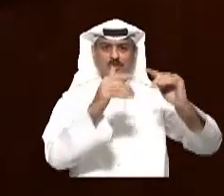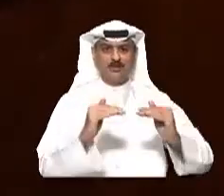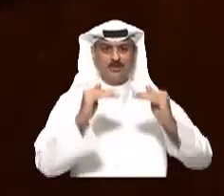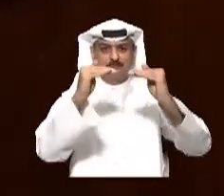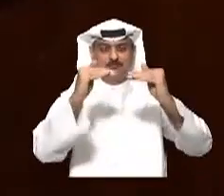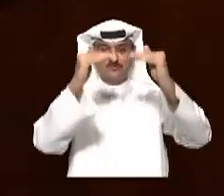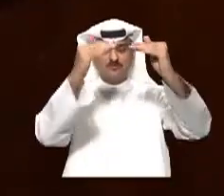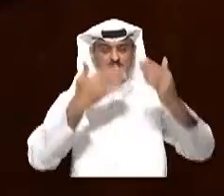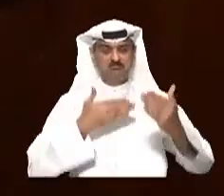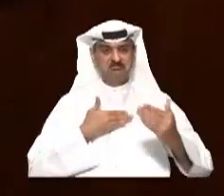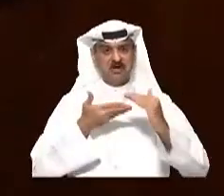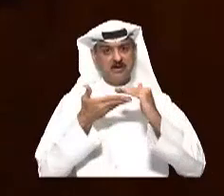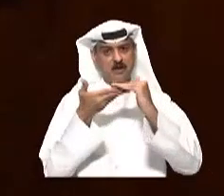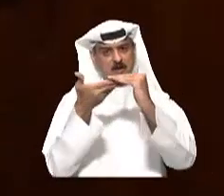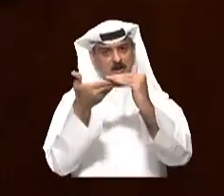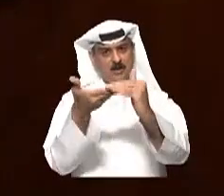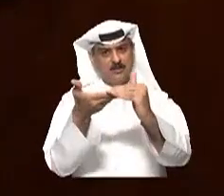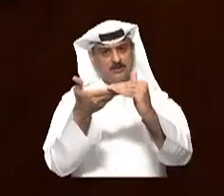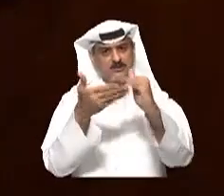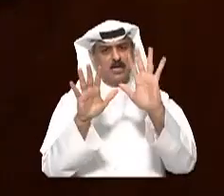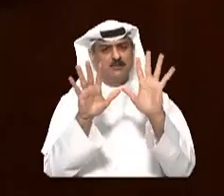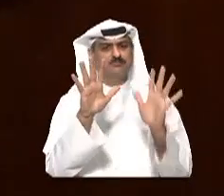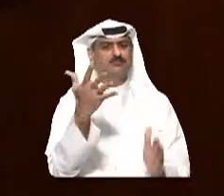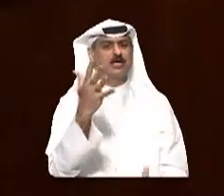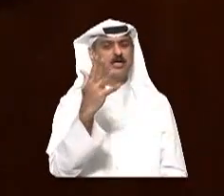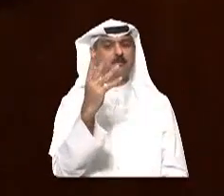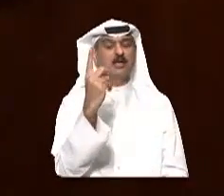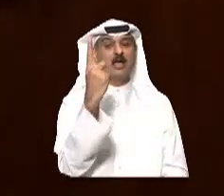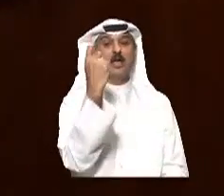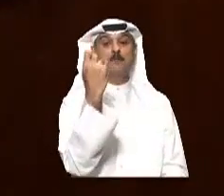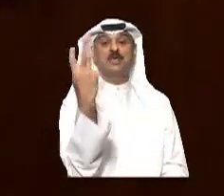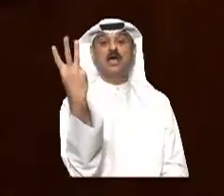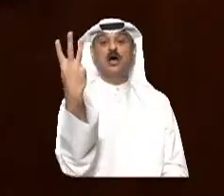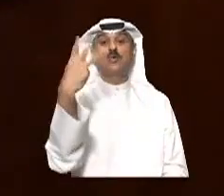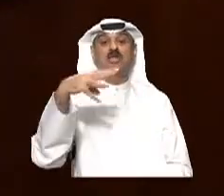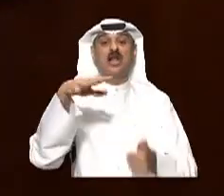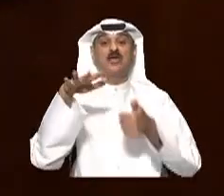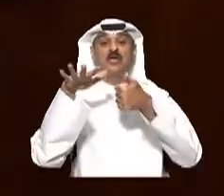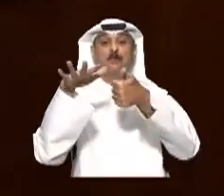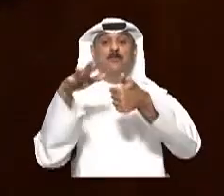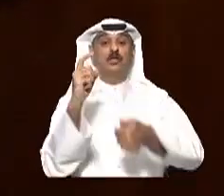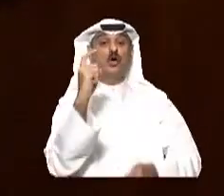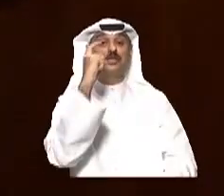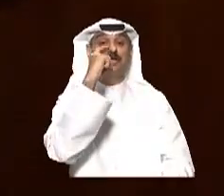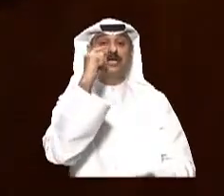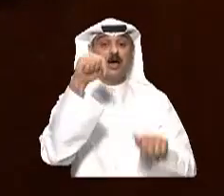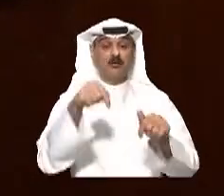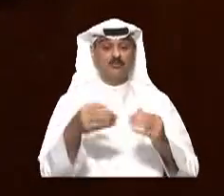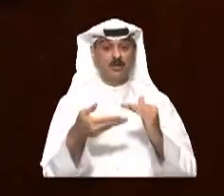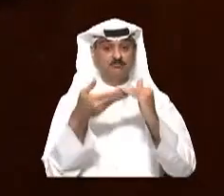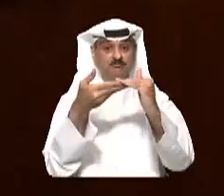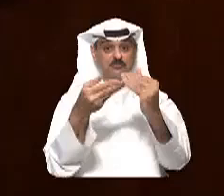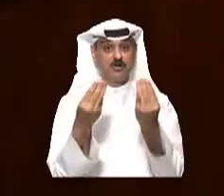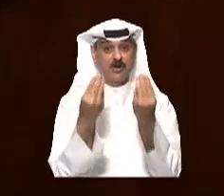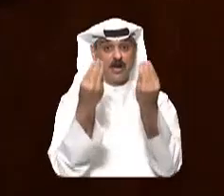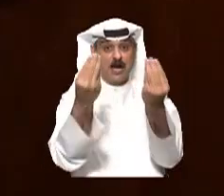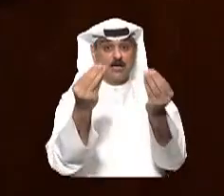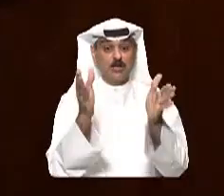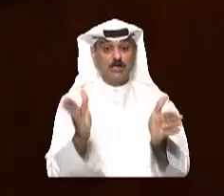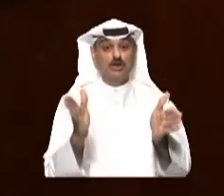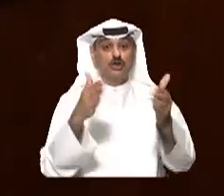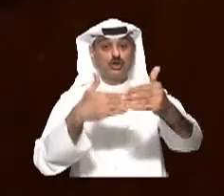المشروع بالذات تصل إلى حوالي 130 مليون دينار كويتي قروض ميسرة قدمها الصندوق